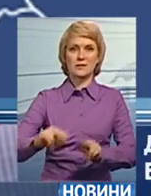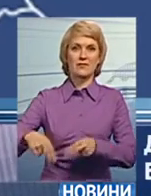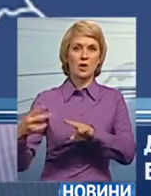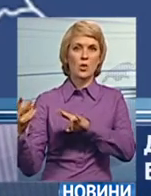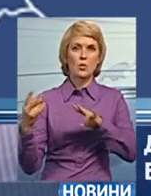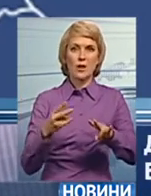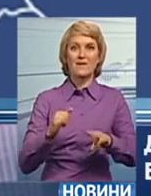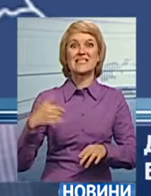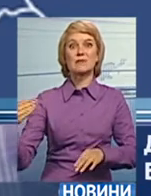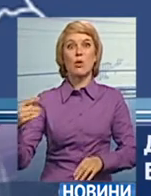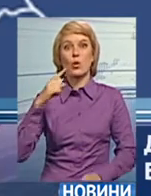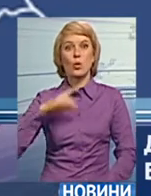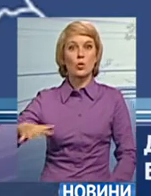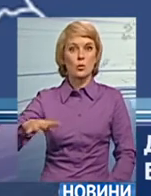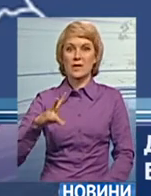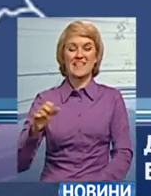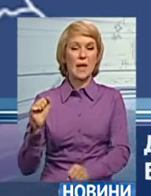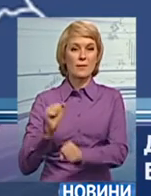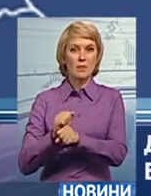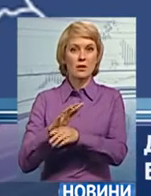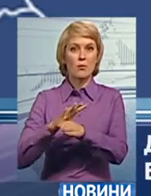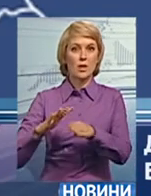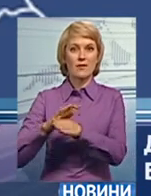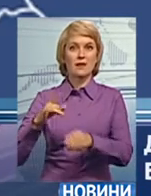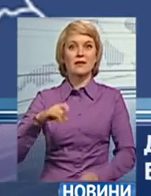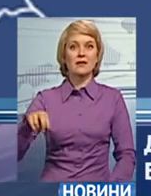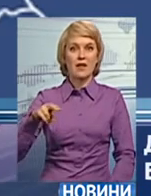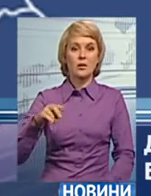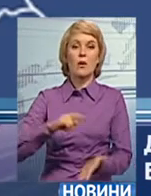ударів із боку Росії. Не припиняють терористи поливати градом